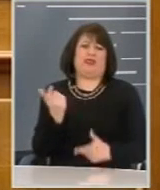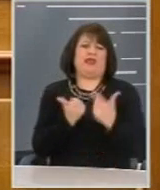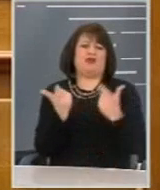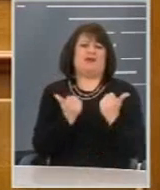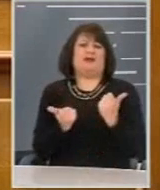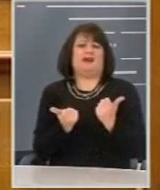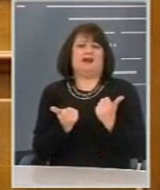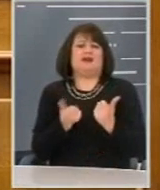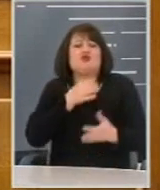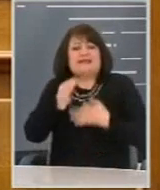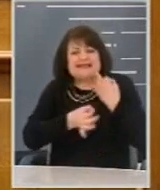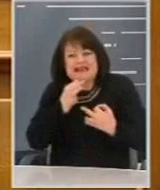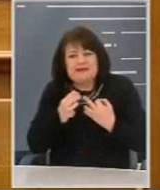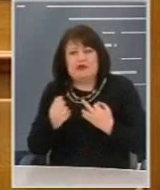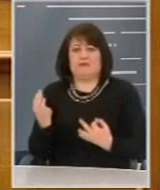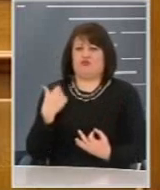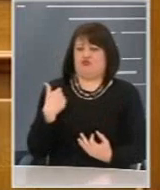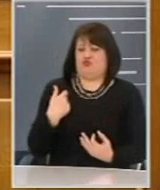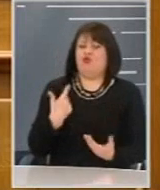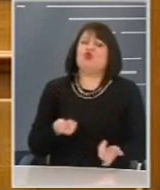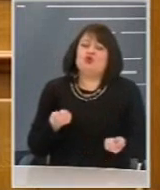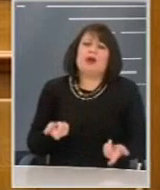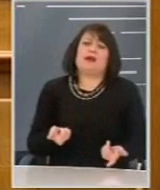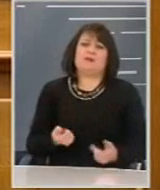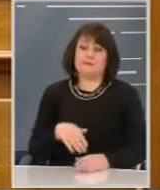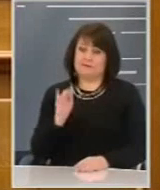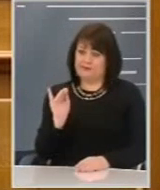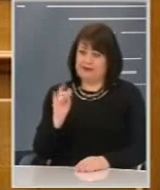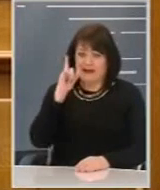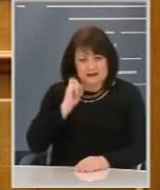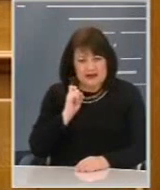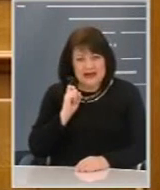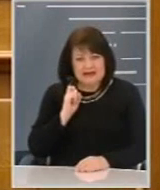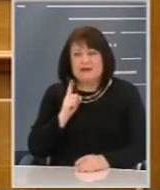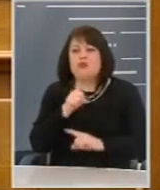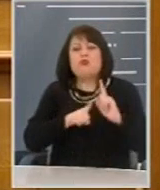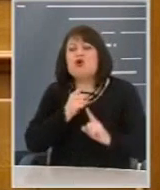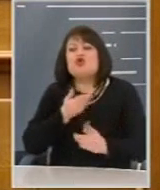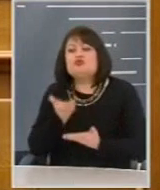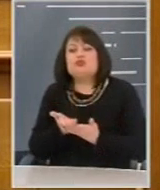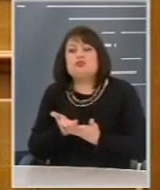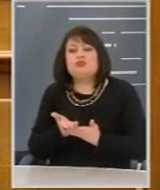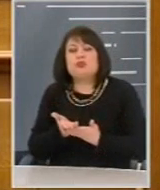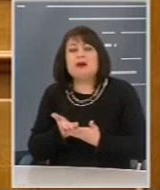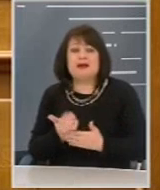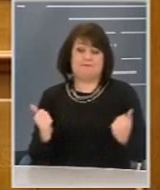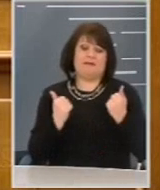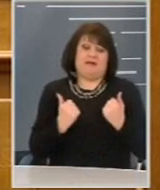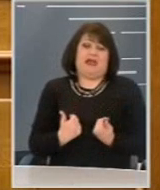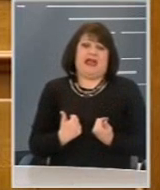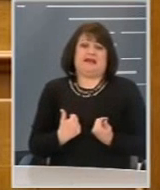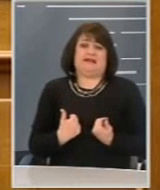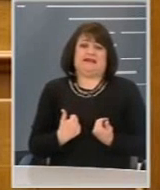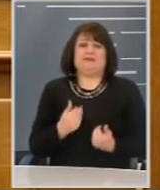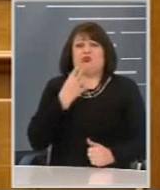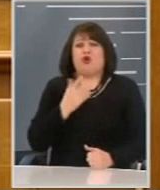και χρηματοοικονομικοί σύμβουλοι που μου το πρότειναν. Και όταν το ρώτησα, γνωρίζετε κάποιον που σας το πρότεινε? Ναι, μη με πιέζετε, δεν